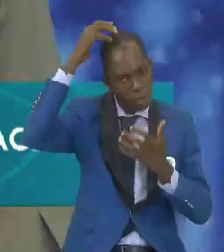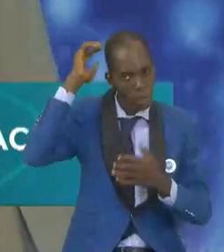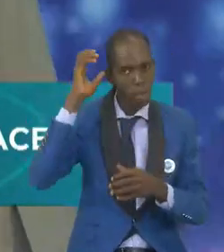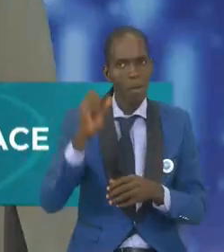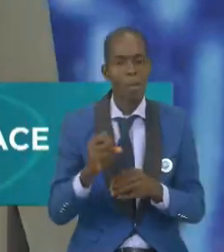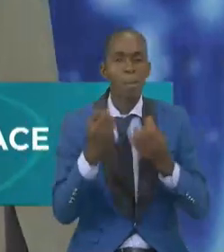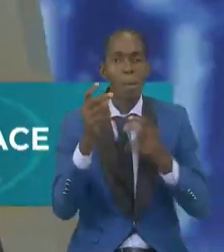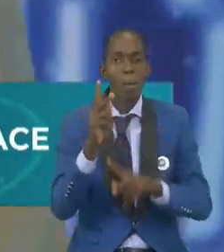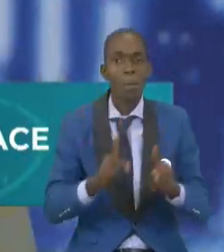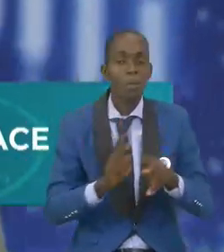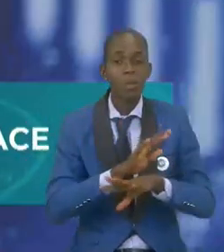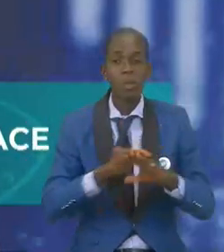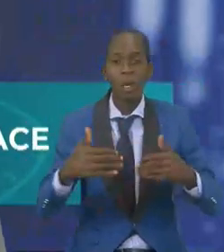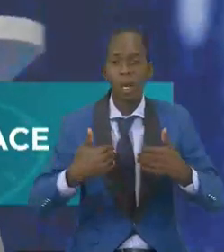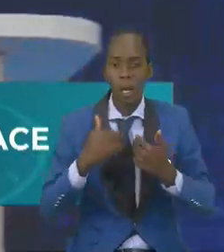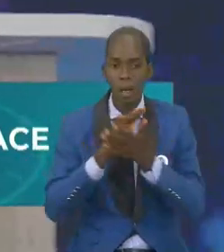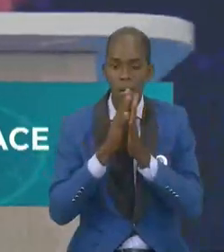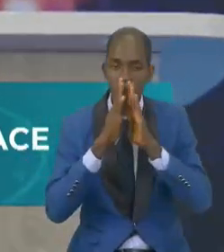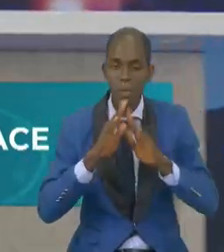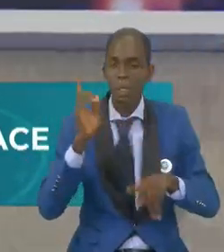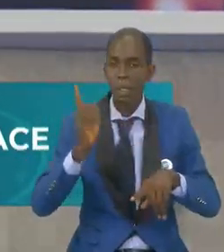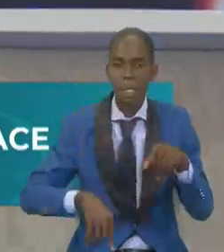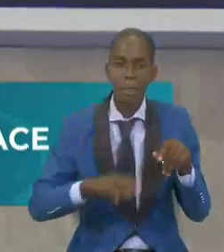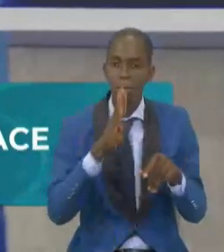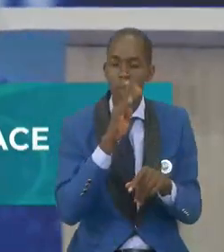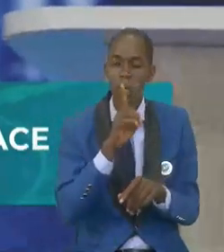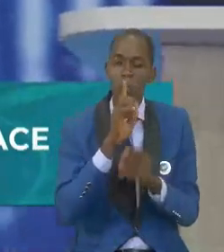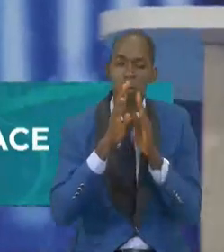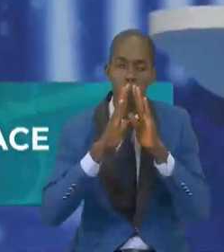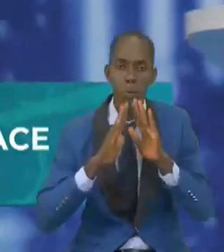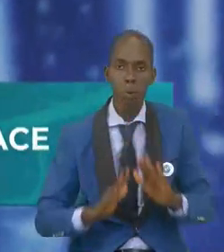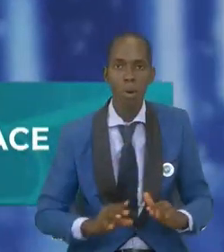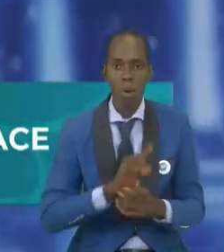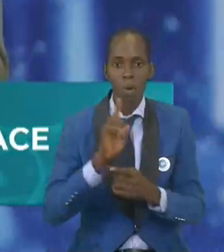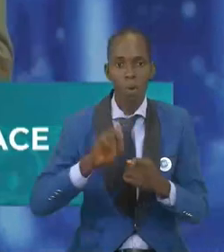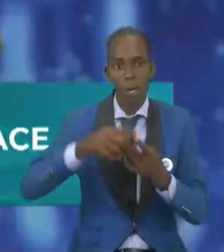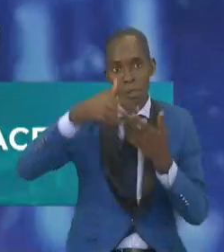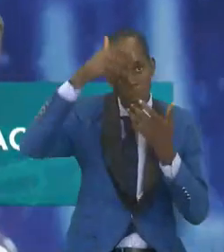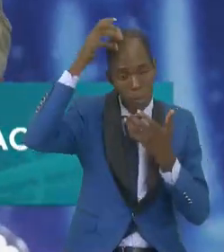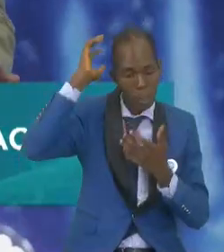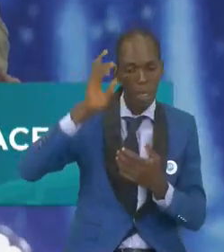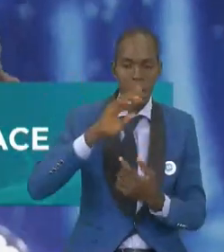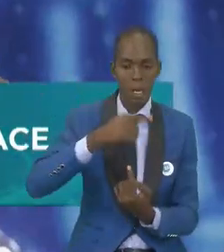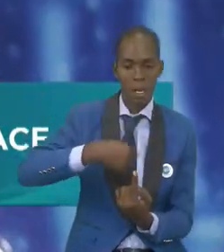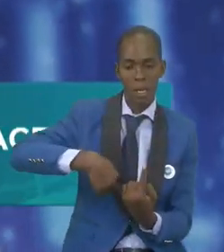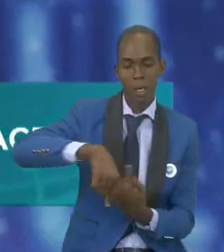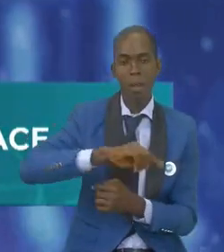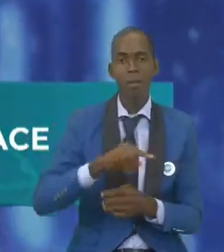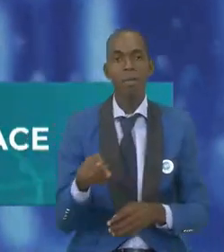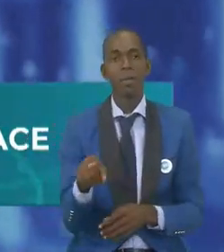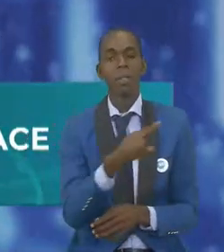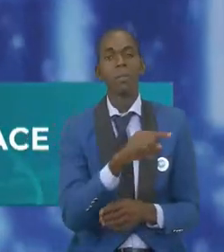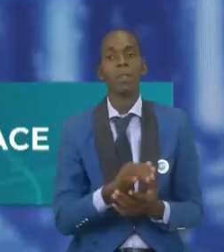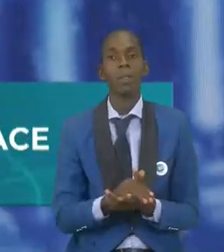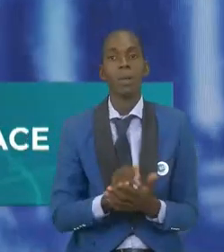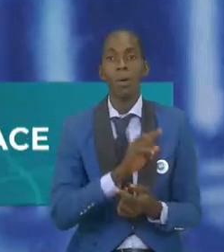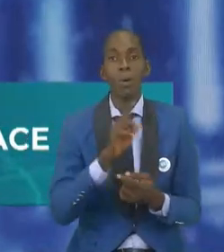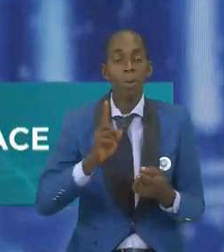parmi les lions plus jeune ne peut pas être en paix peuba garder leur père